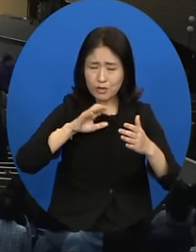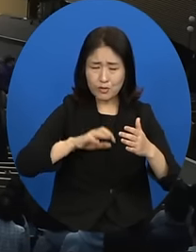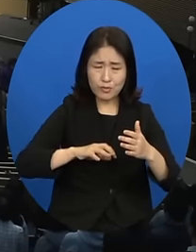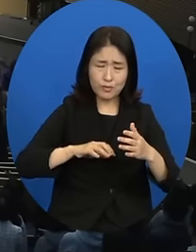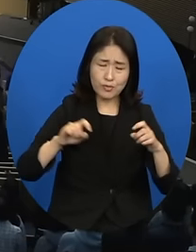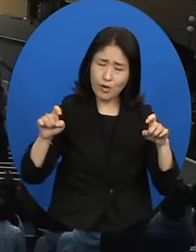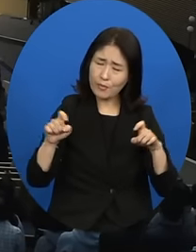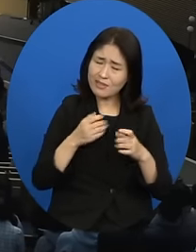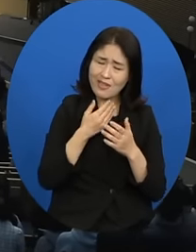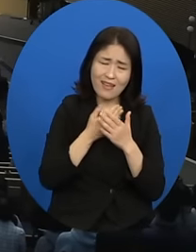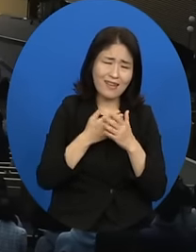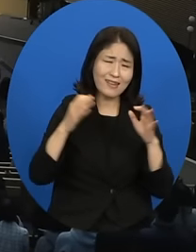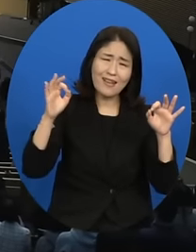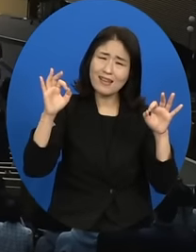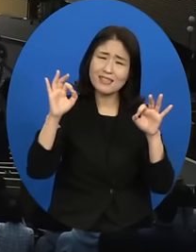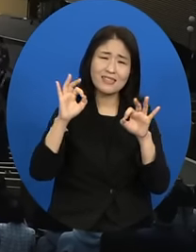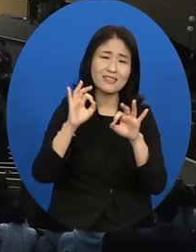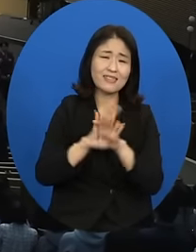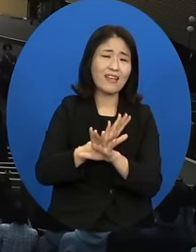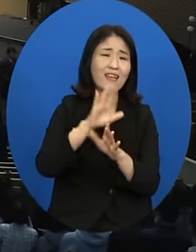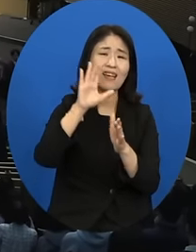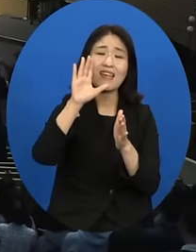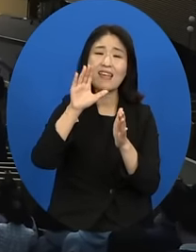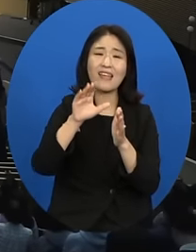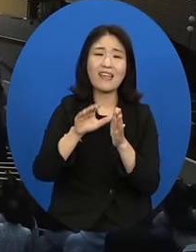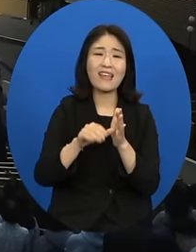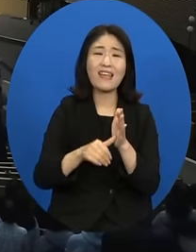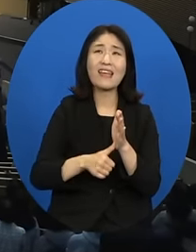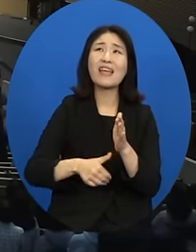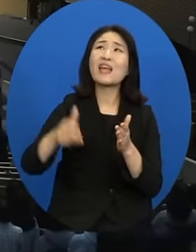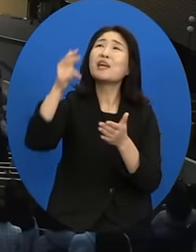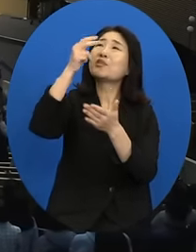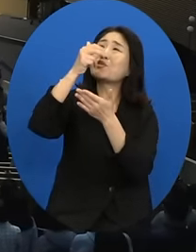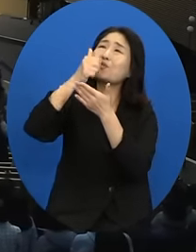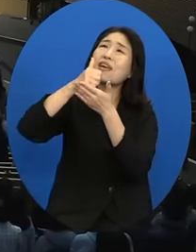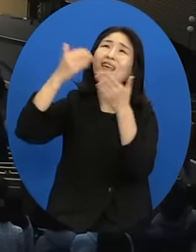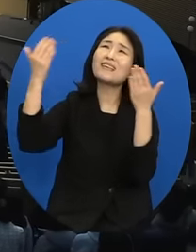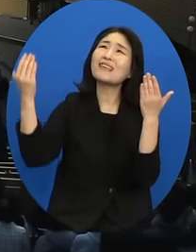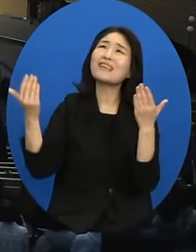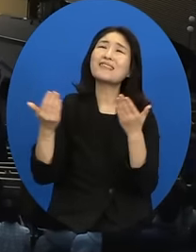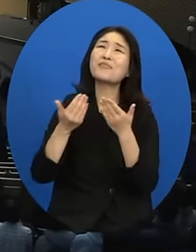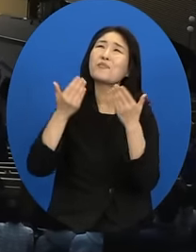모든 두려움 사라진대.